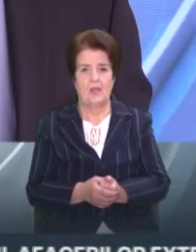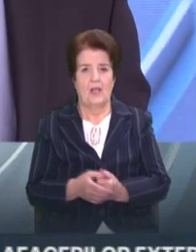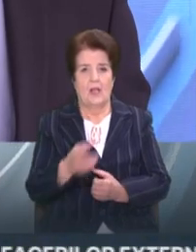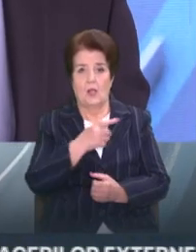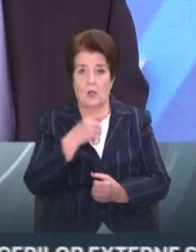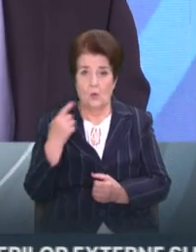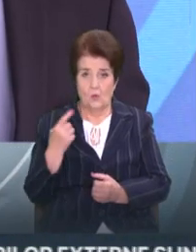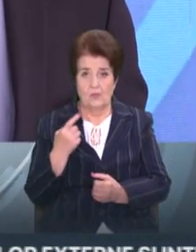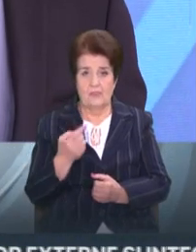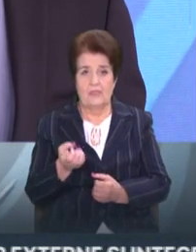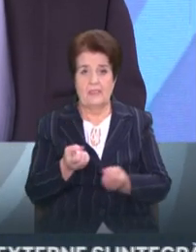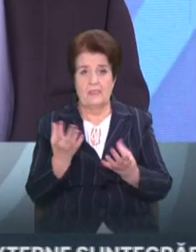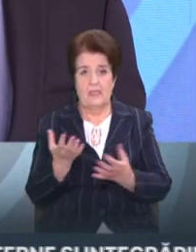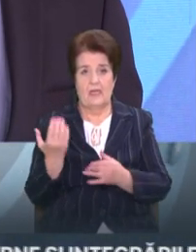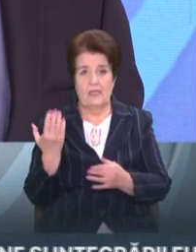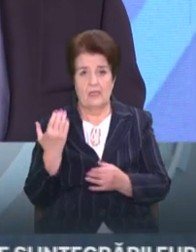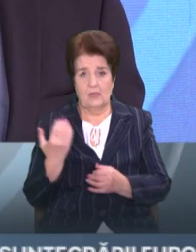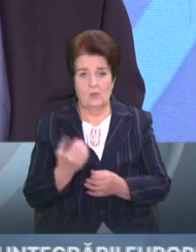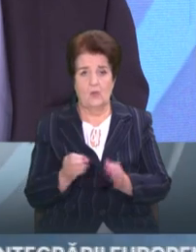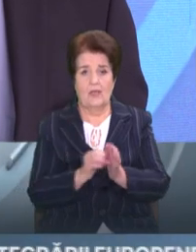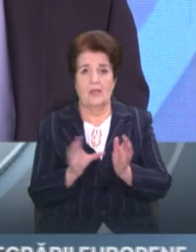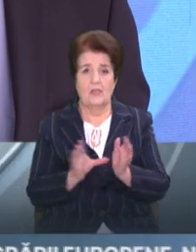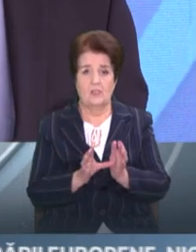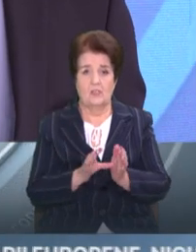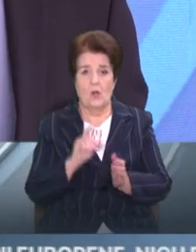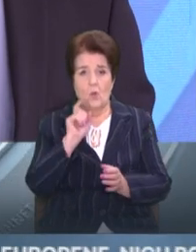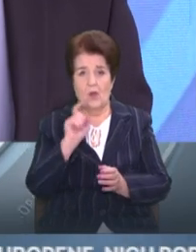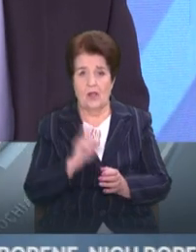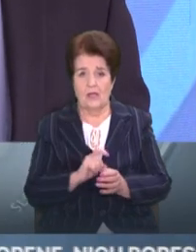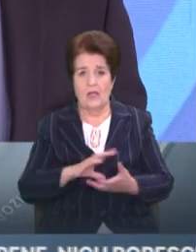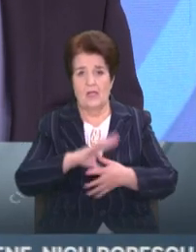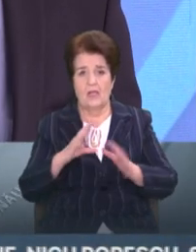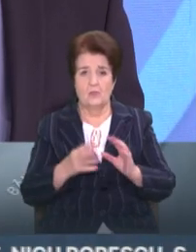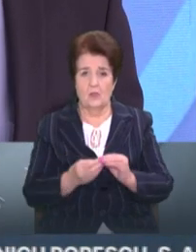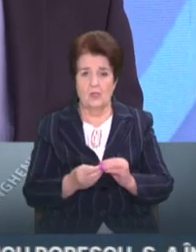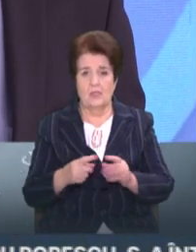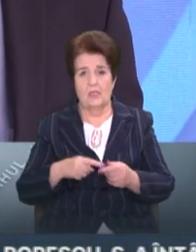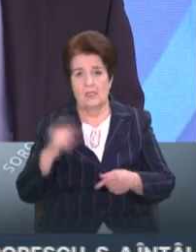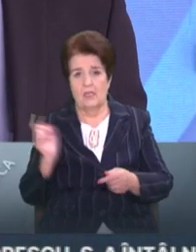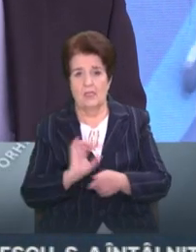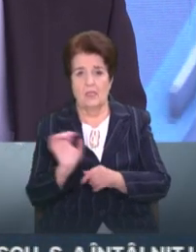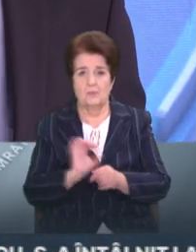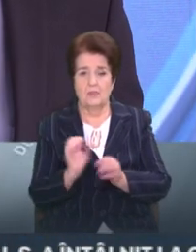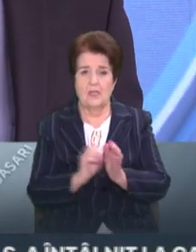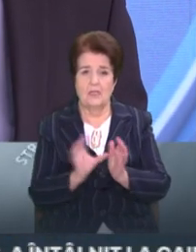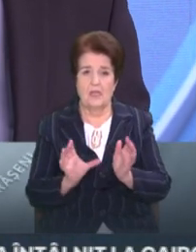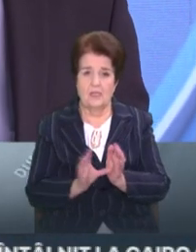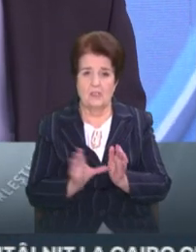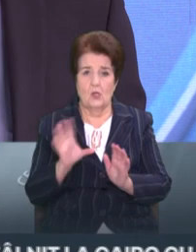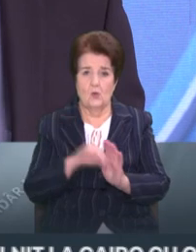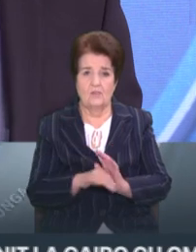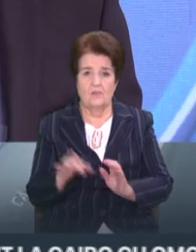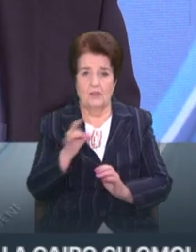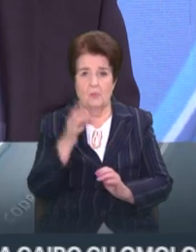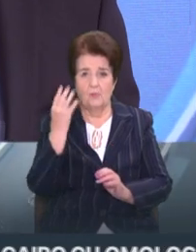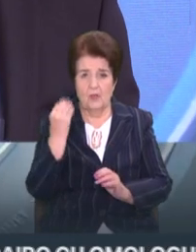Rusia a țintit zilele trecute în infrastructura energetică a Ucrainei, care în rezultat și-a întrerupt exporturile de energie electrică, inclusiv în